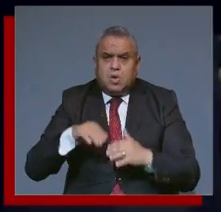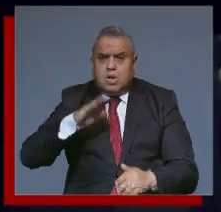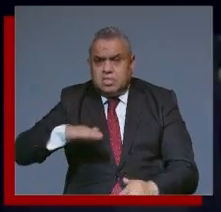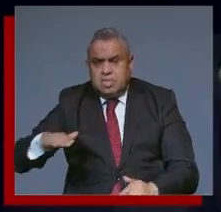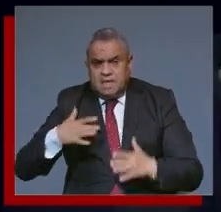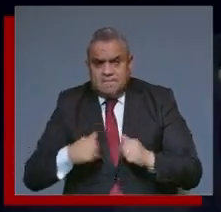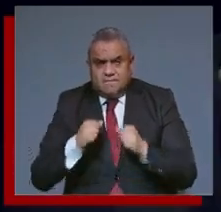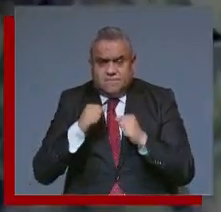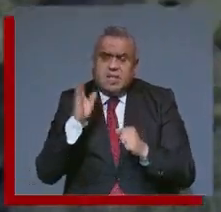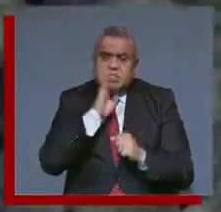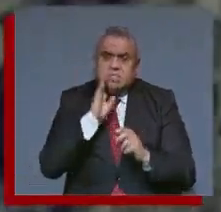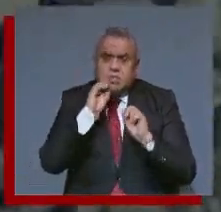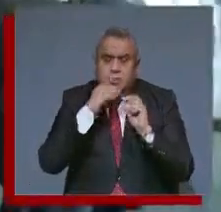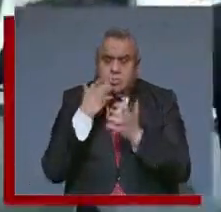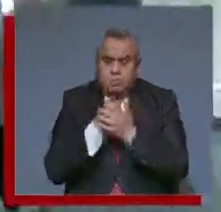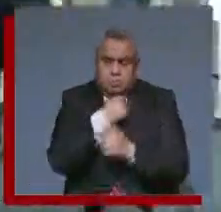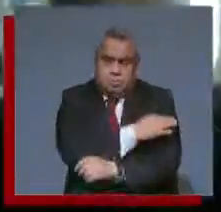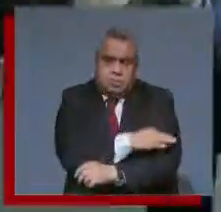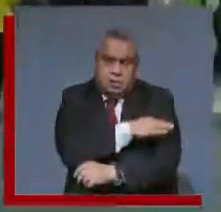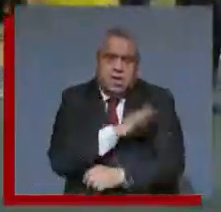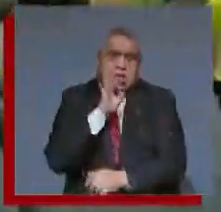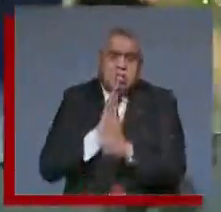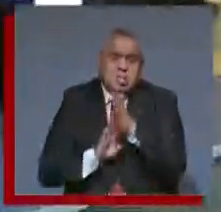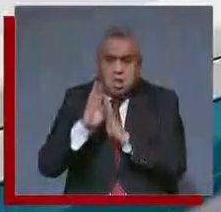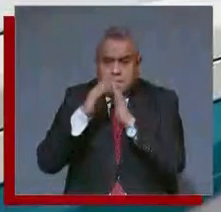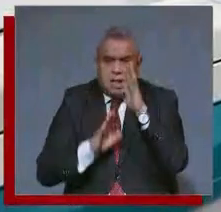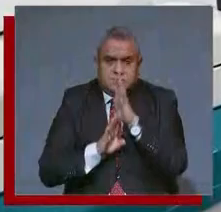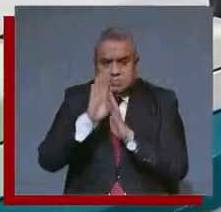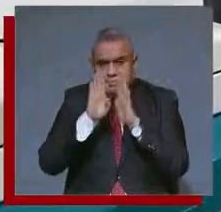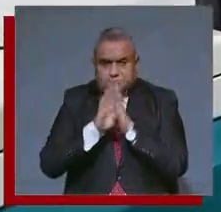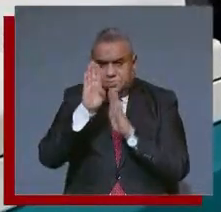وذلك استناداً إلى التجارب الرائدة لمصر في هذا المجال.